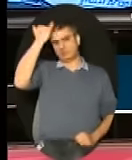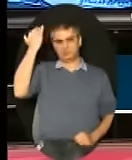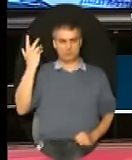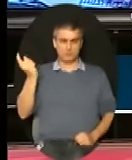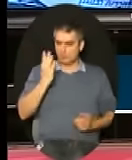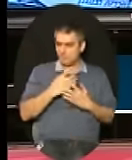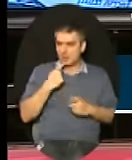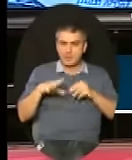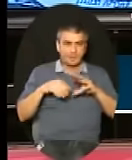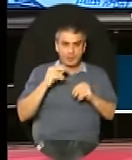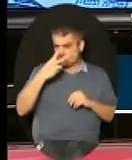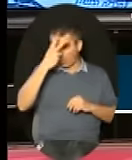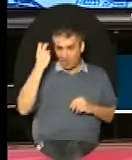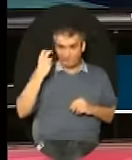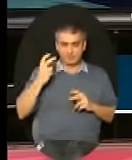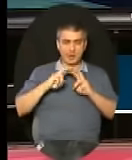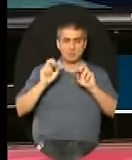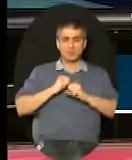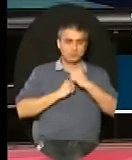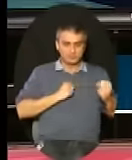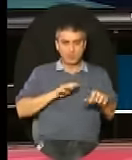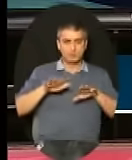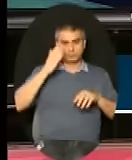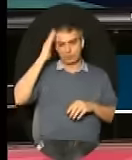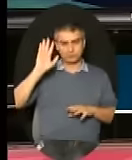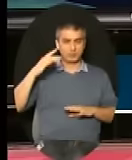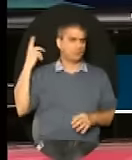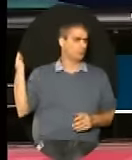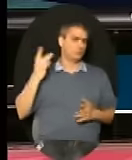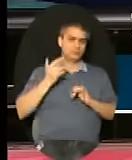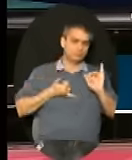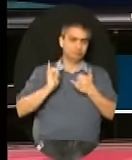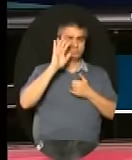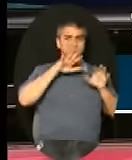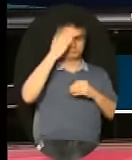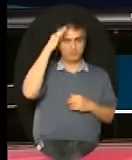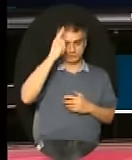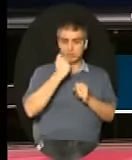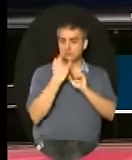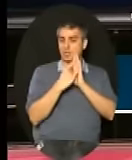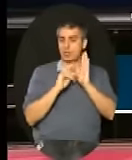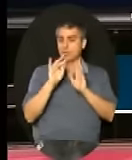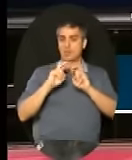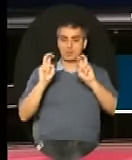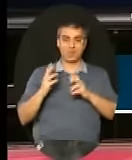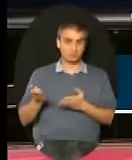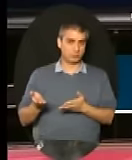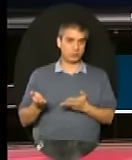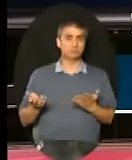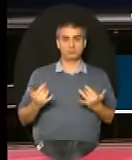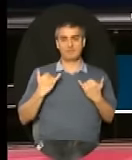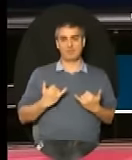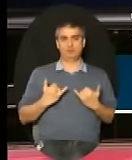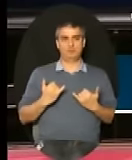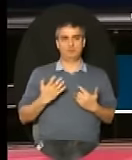אמר בבחירות, ערבים, עמותות שמאל, ממשלות זרות, מאז הוא בועט בממשלות הזרות, העביר חקיקה נגד עמותות,